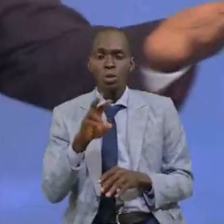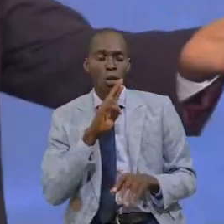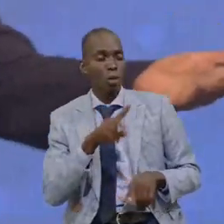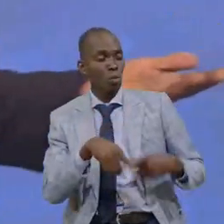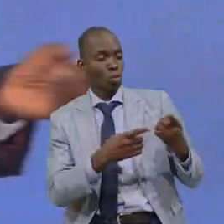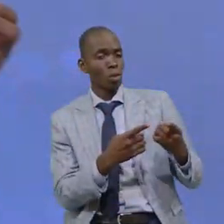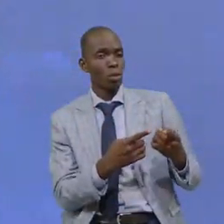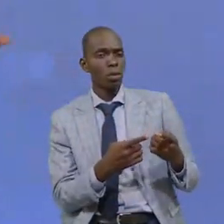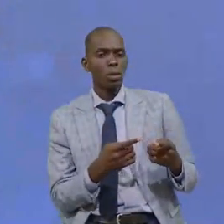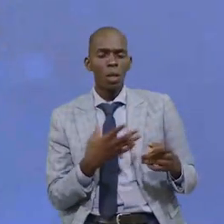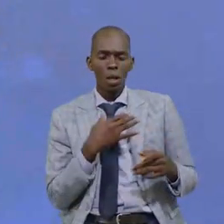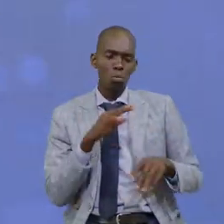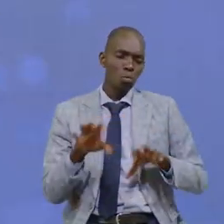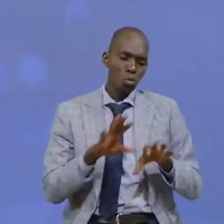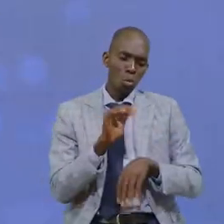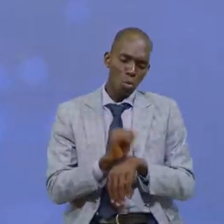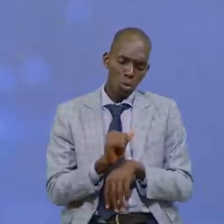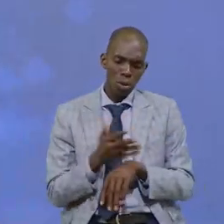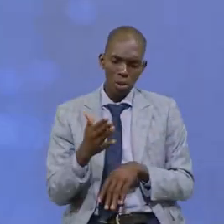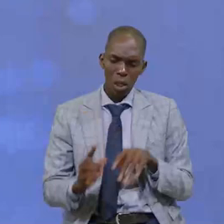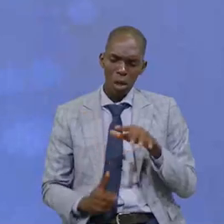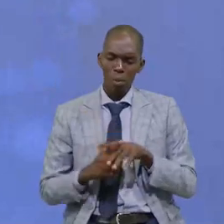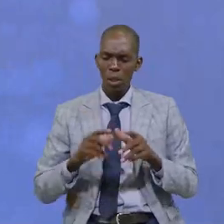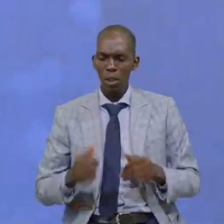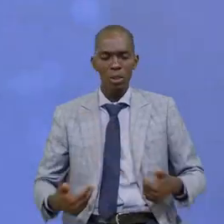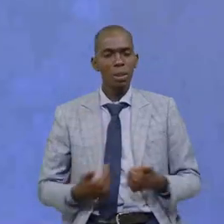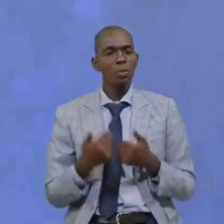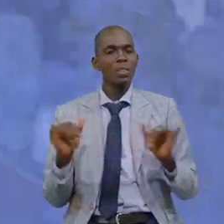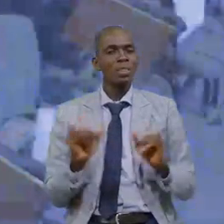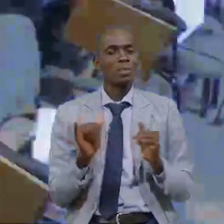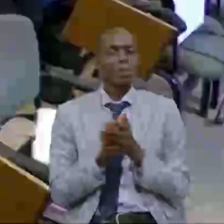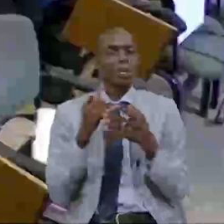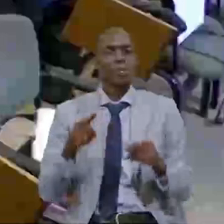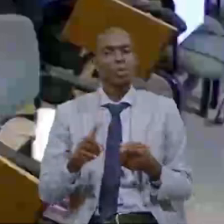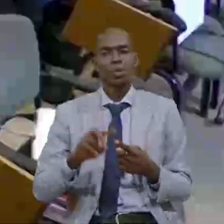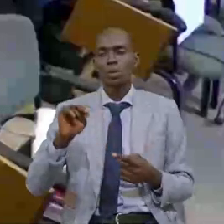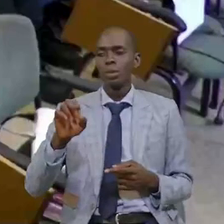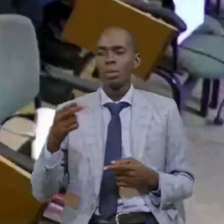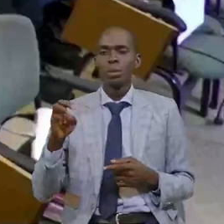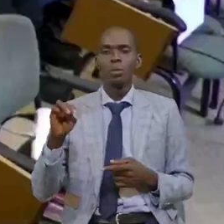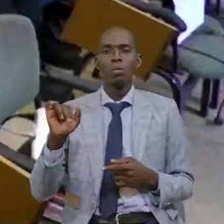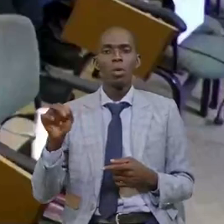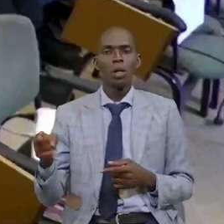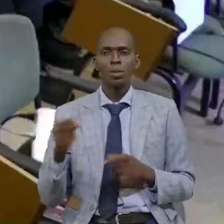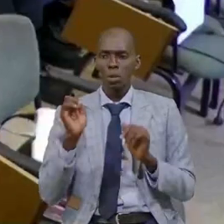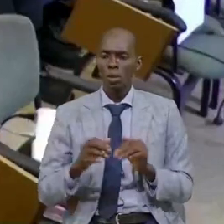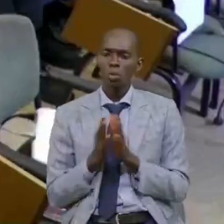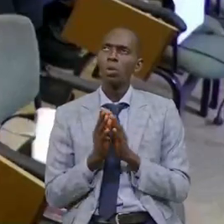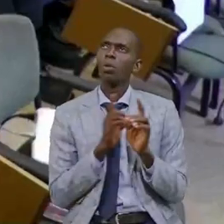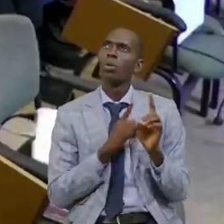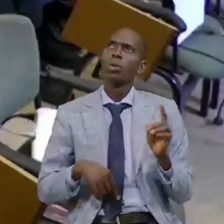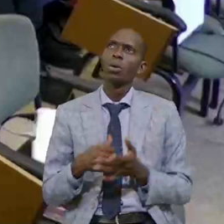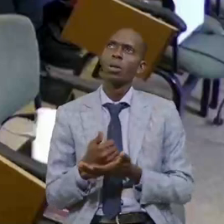marches et tu fais ton travail. Il y a un défi qui surgit. Tu dis, Seigneur, aide-moi. Ça, c'est tout.